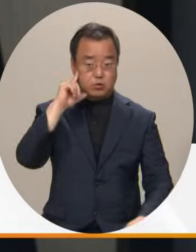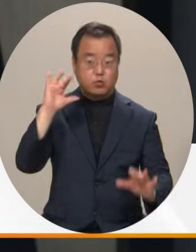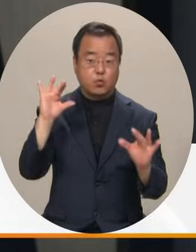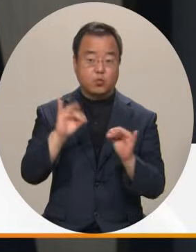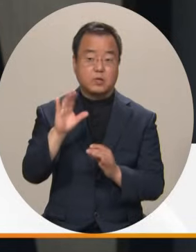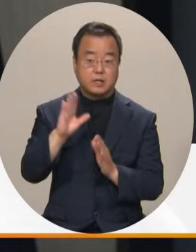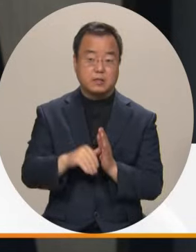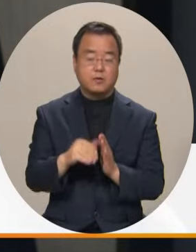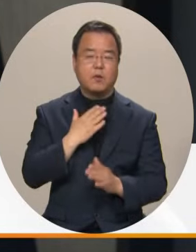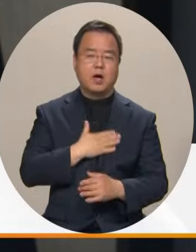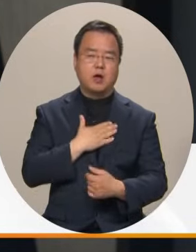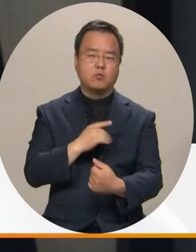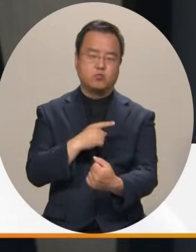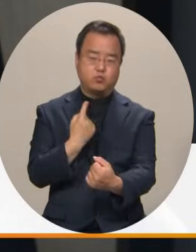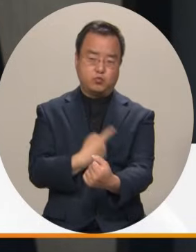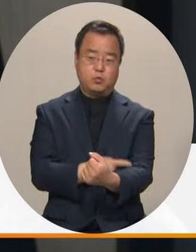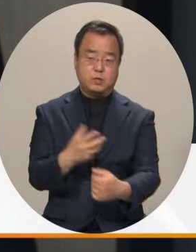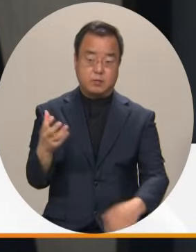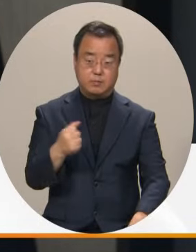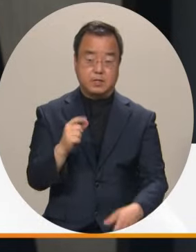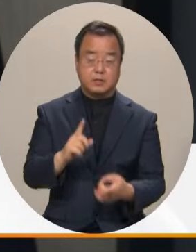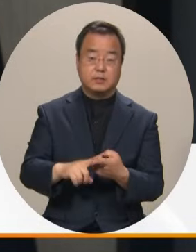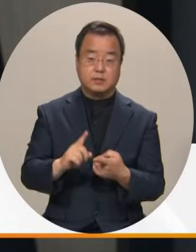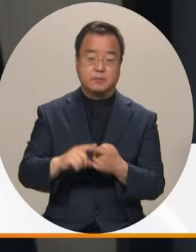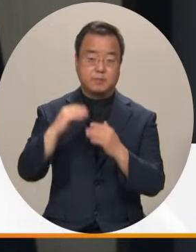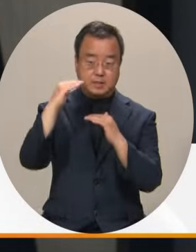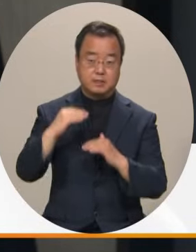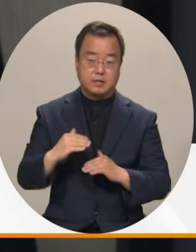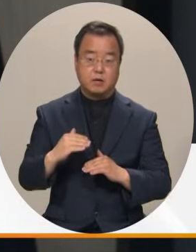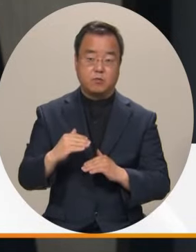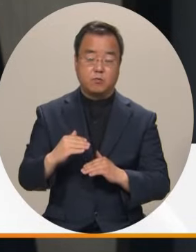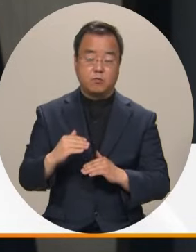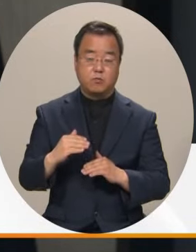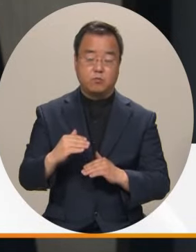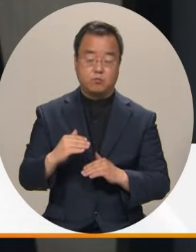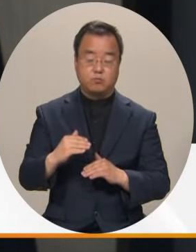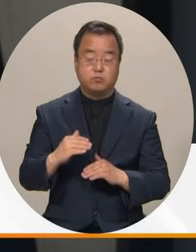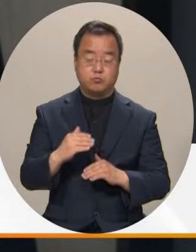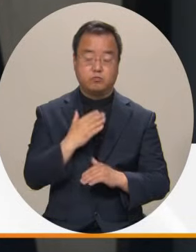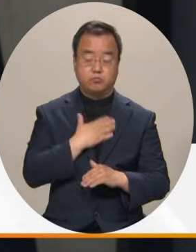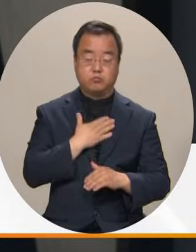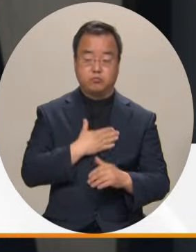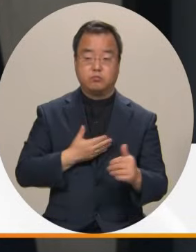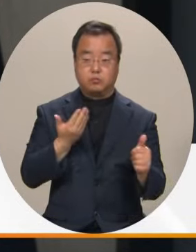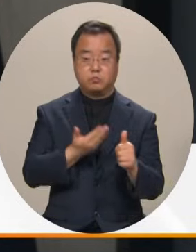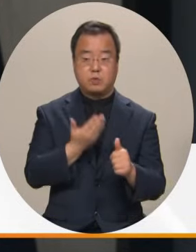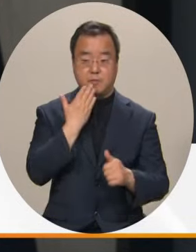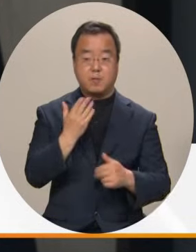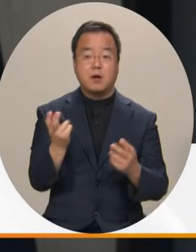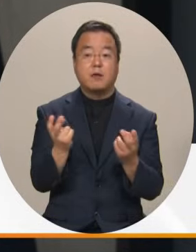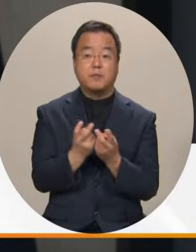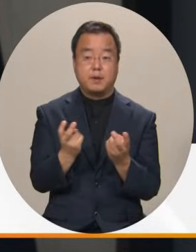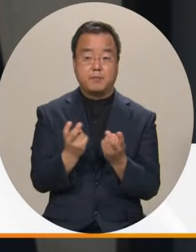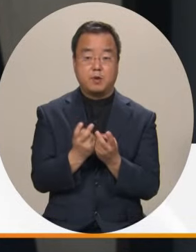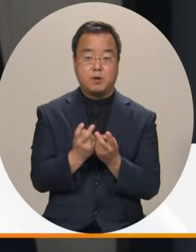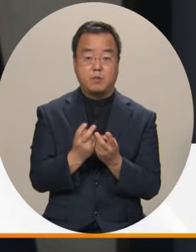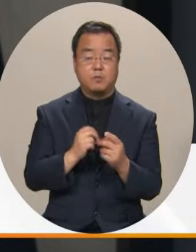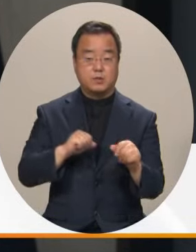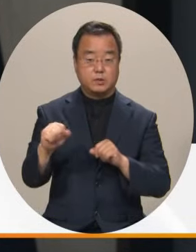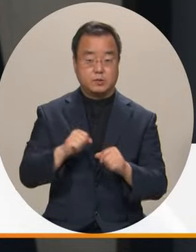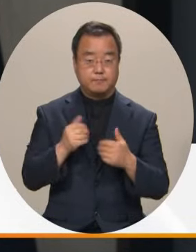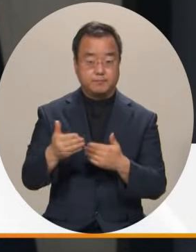어 알권리와 관련된 내용을 이제 충분히 이제 보장할 수 있는 방식으로 저희가 진행을